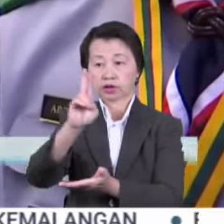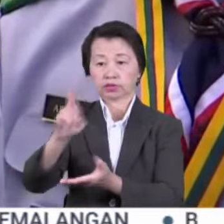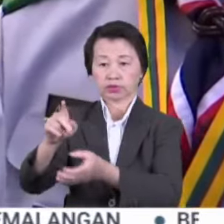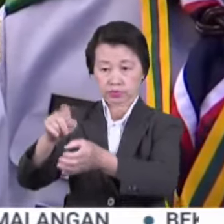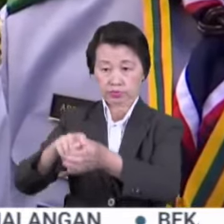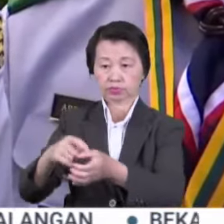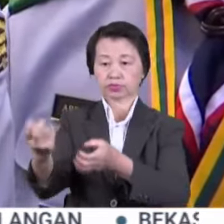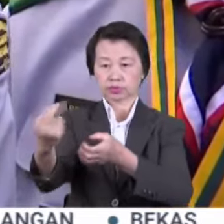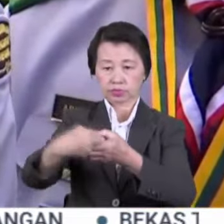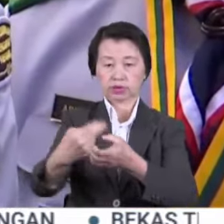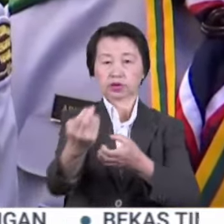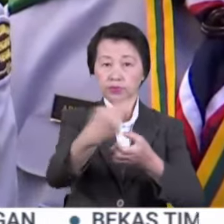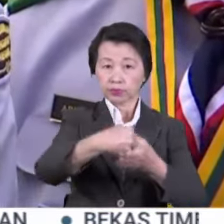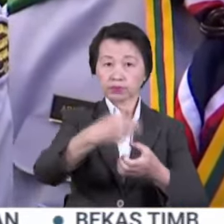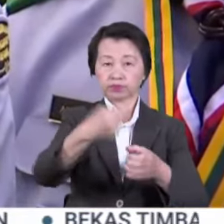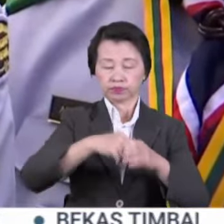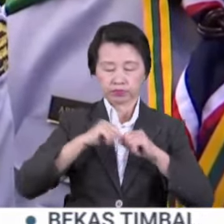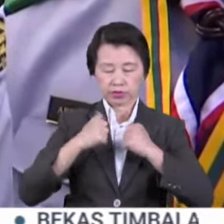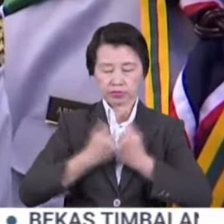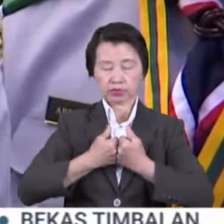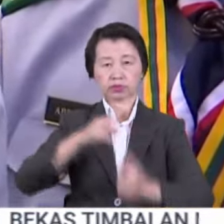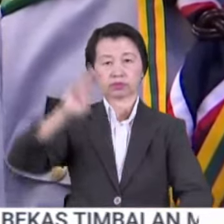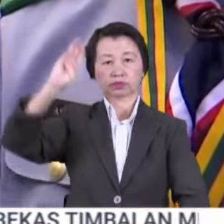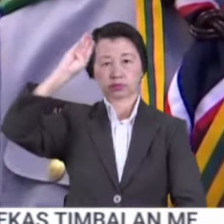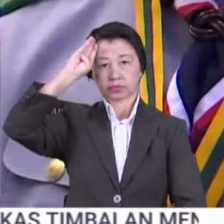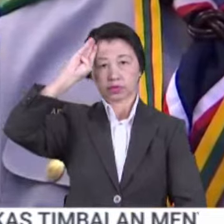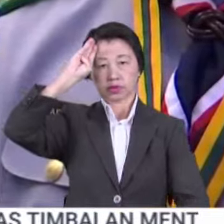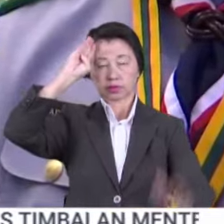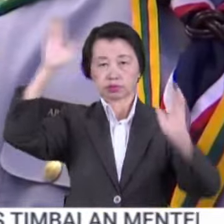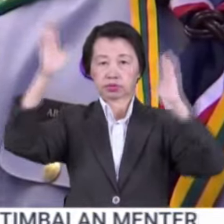menyertai persetujuan pengecap